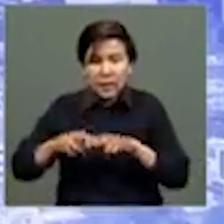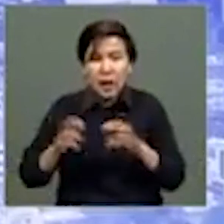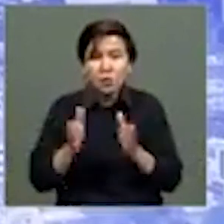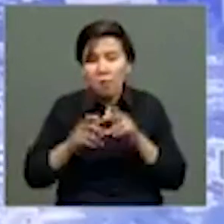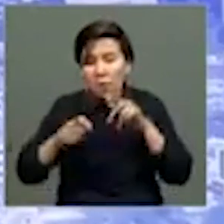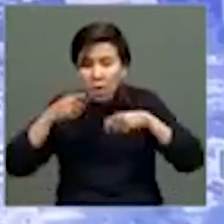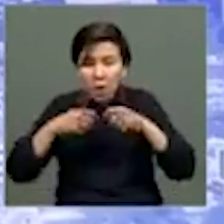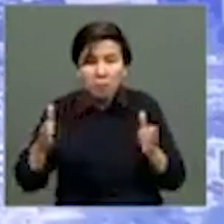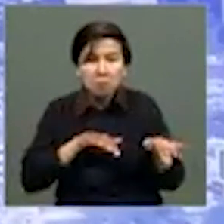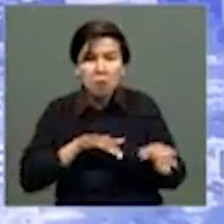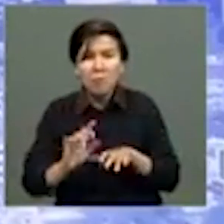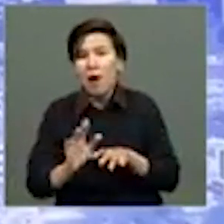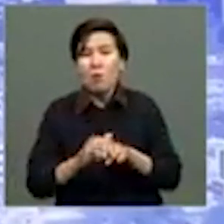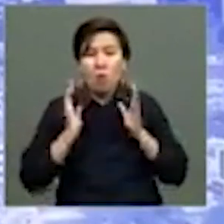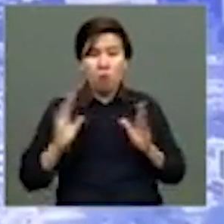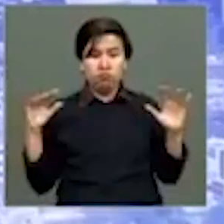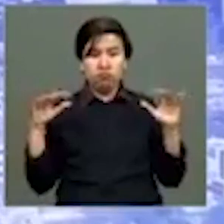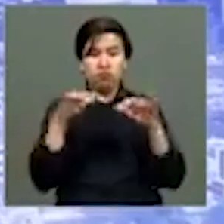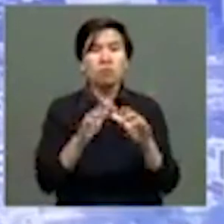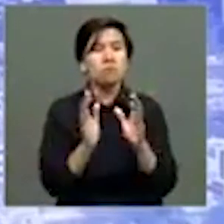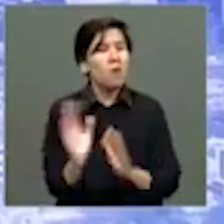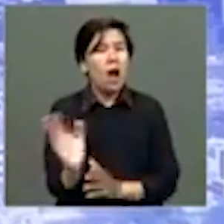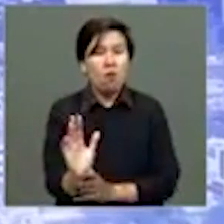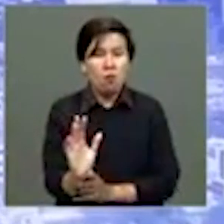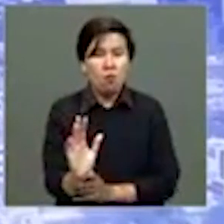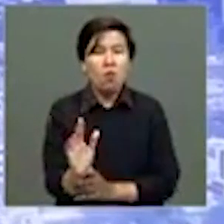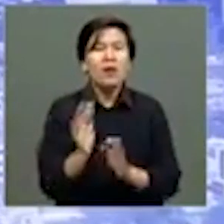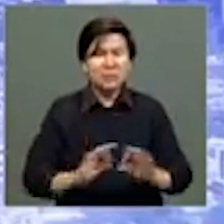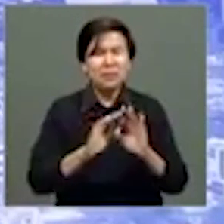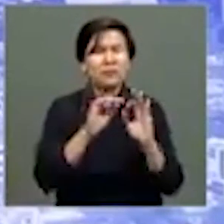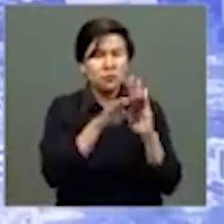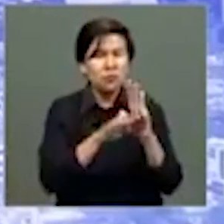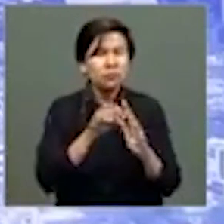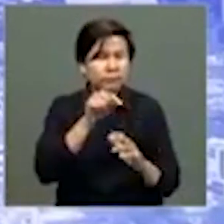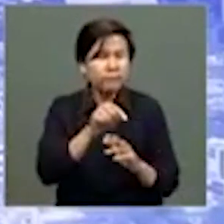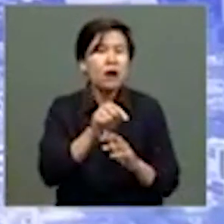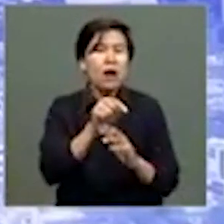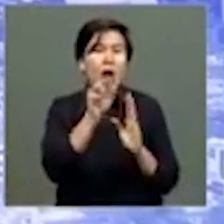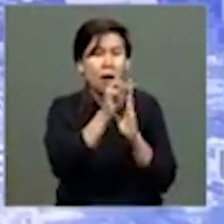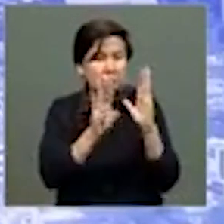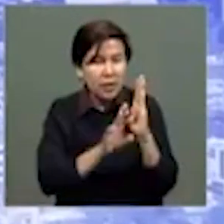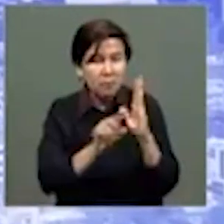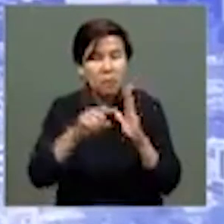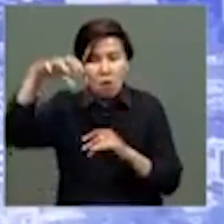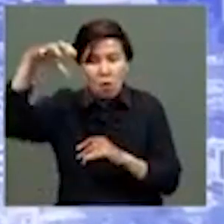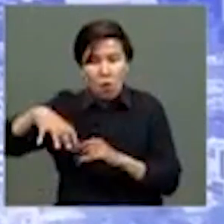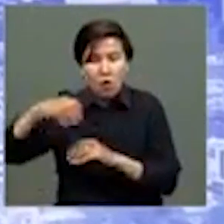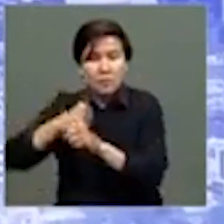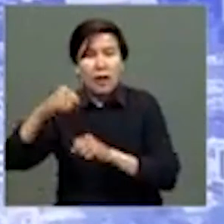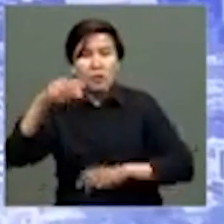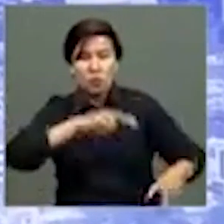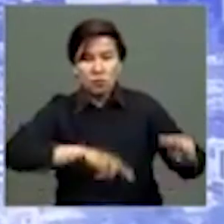เลี่ยงการชุมนุมเป็นจำนวนมากๆอย่างนี้เนี่ยจะเกิดไม่ได้เลยมาตรการจะไม่มีประโยชน์เลยถ้าแต่ละองค์กรแต่ละหน่วยงาน